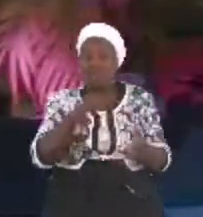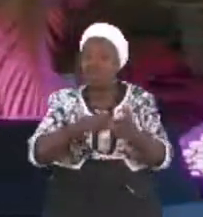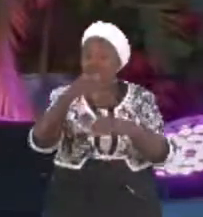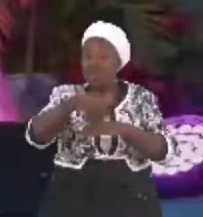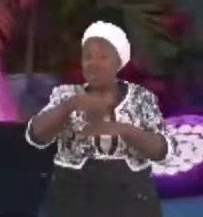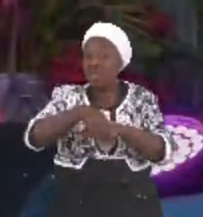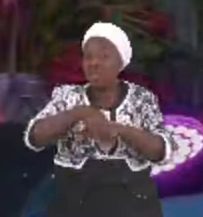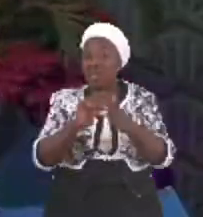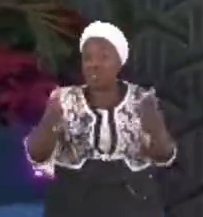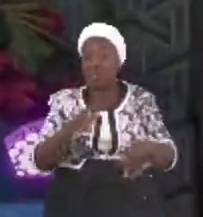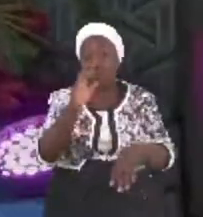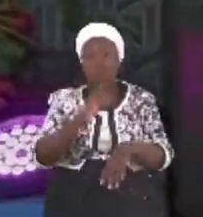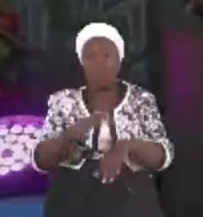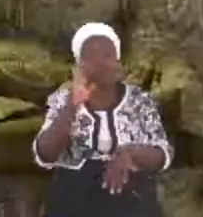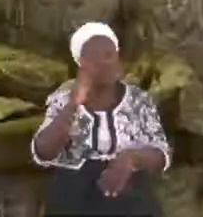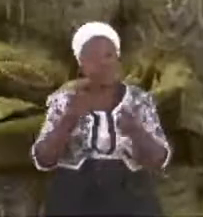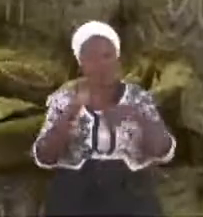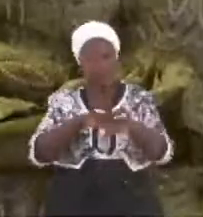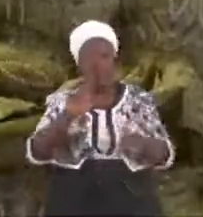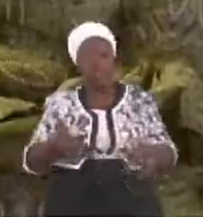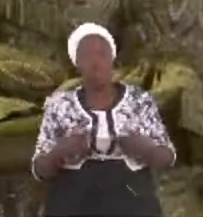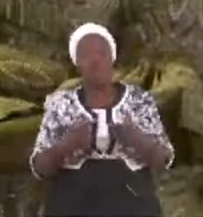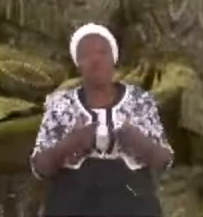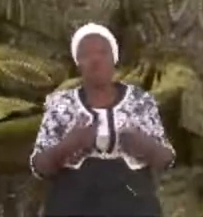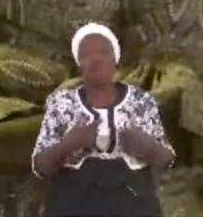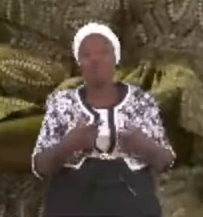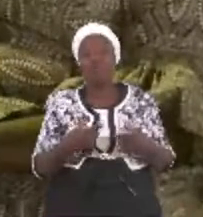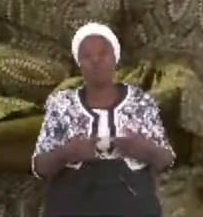Cette touche surnaturelle viendra sur ta vie.